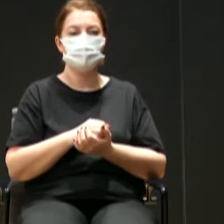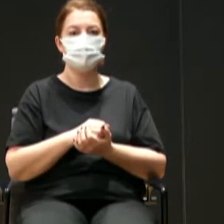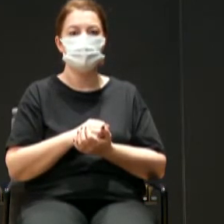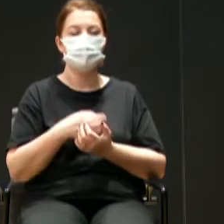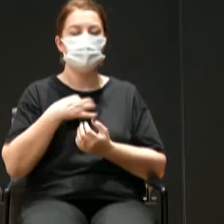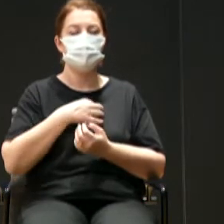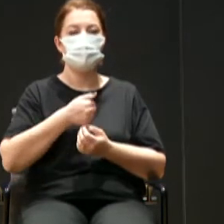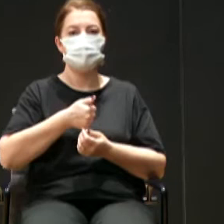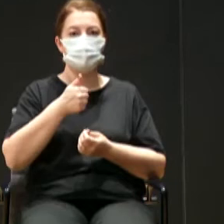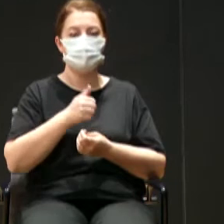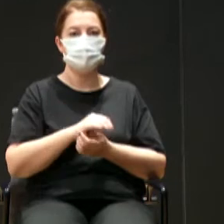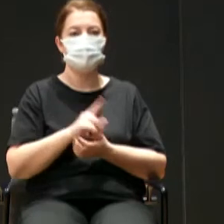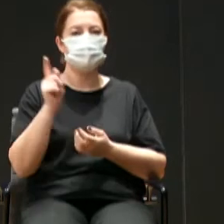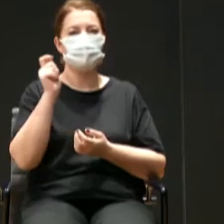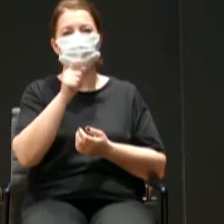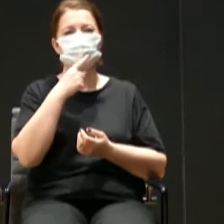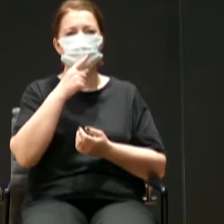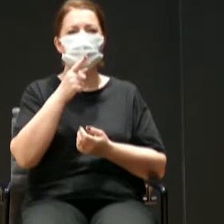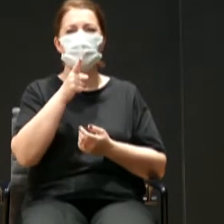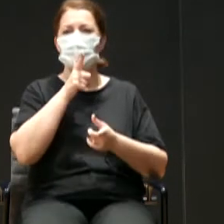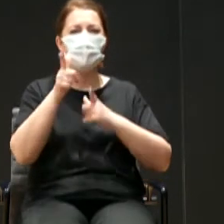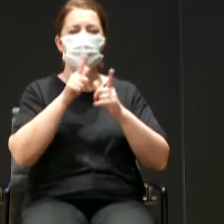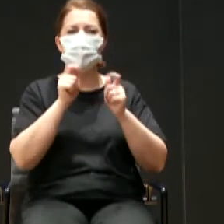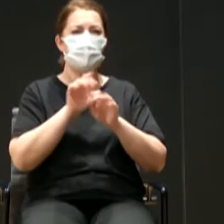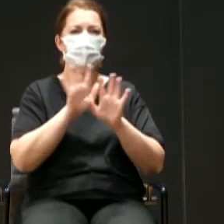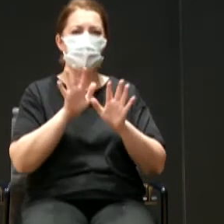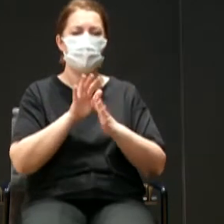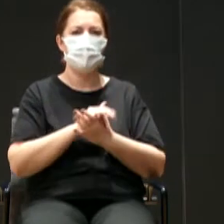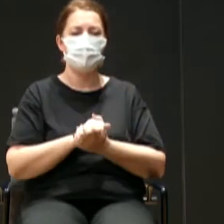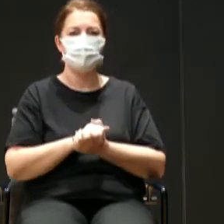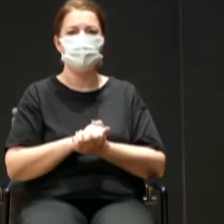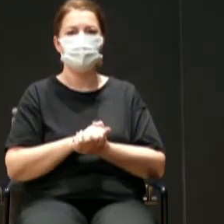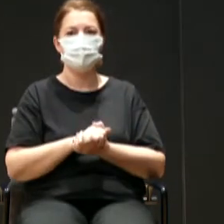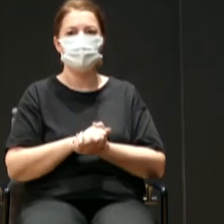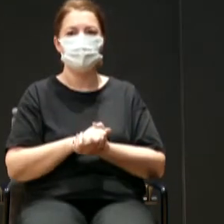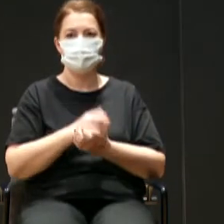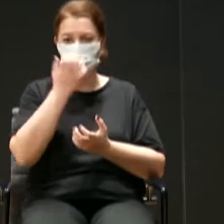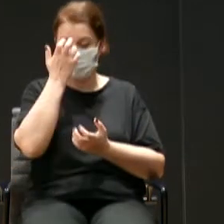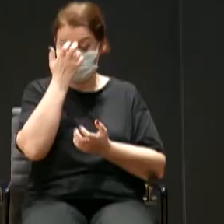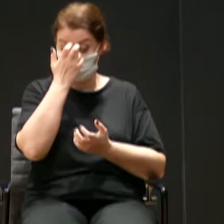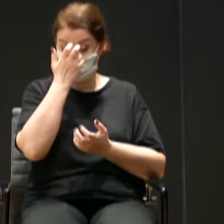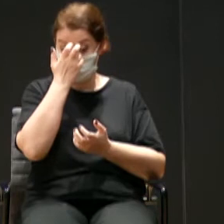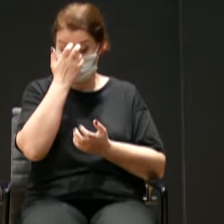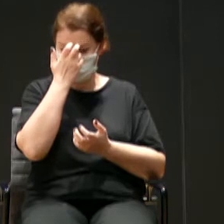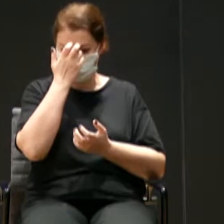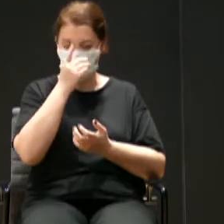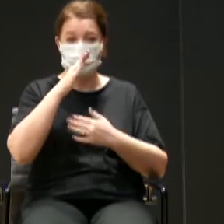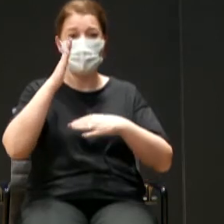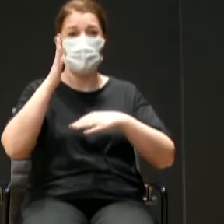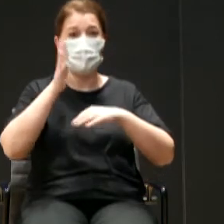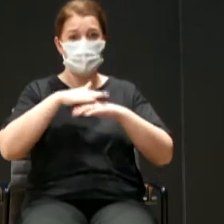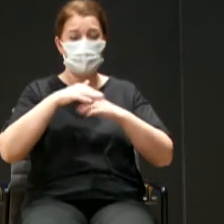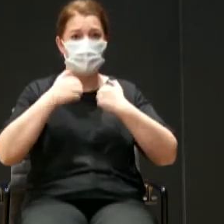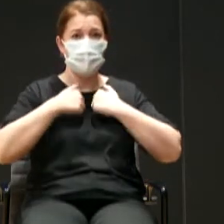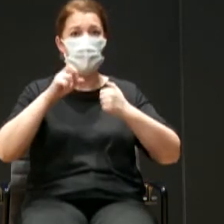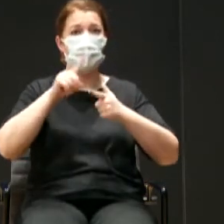Başkan. Nuri Bey. Evet. Lütfen karşı. Bugün de karşı çıkıyoruz diyor. Söz vereceğim. Bugün de karşı çıkıyoruz diyor. Nasıl karşı çıkıyorsun? Yapılmış devasa proje var orada.